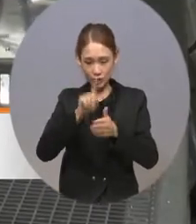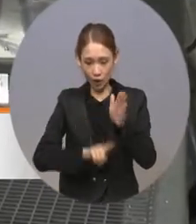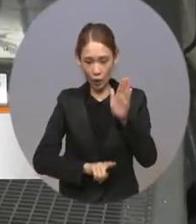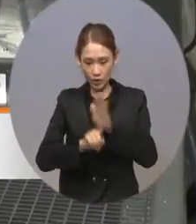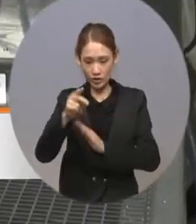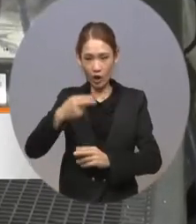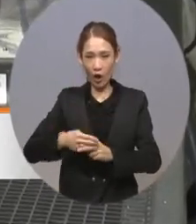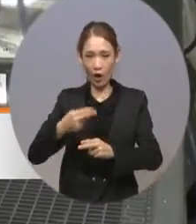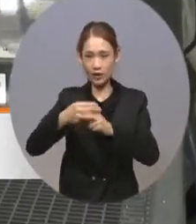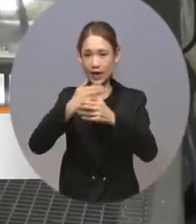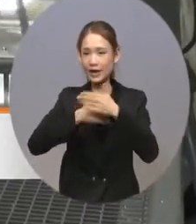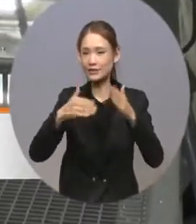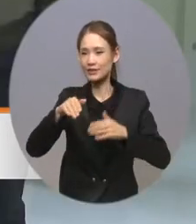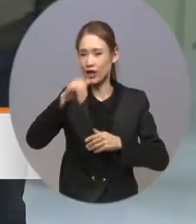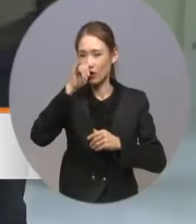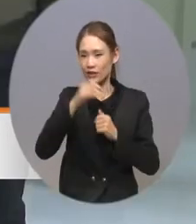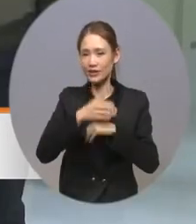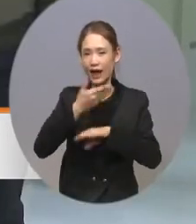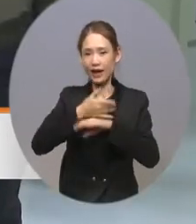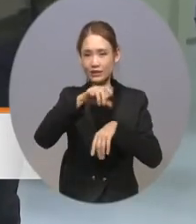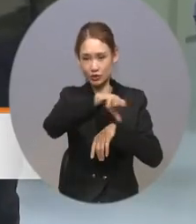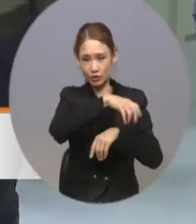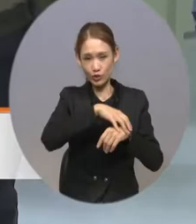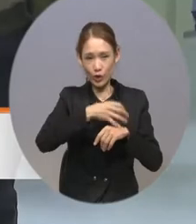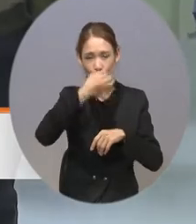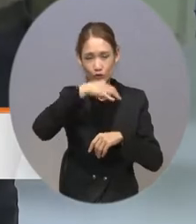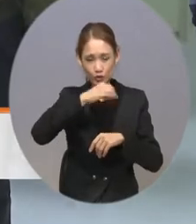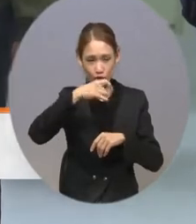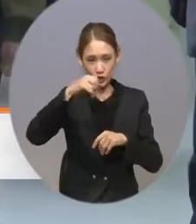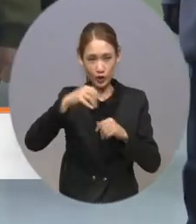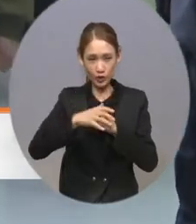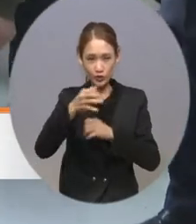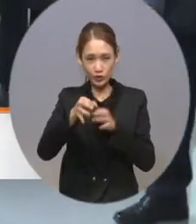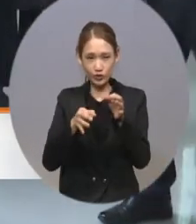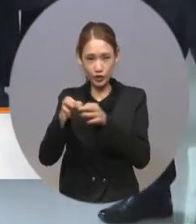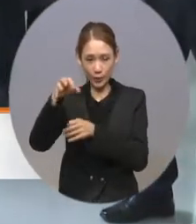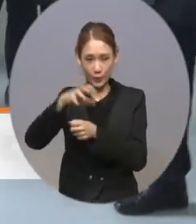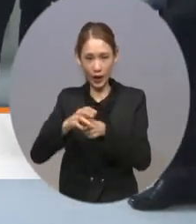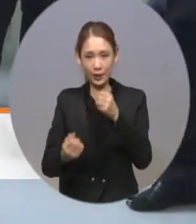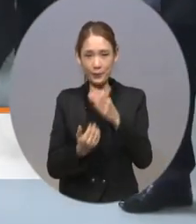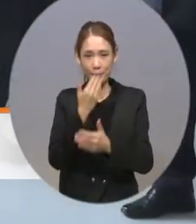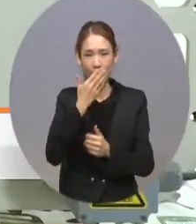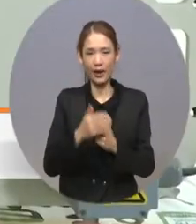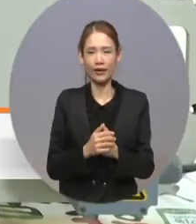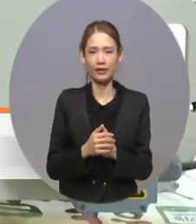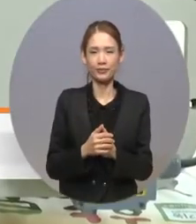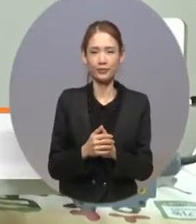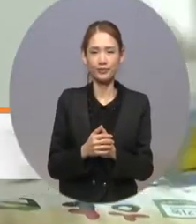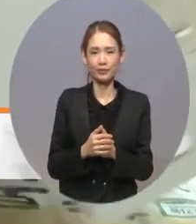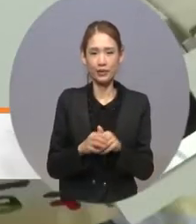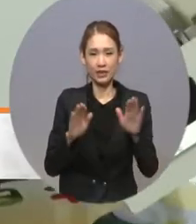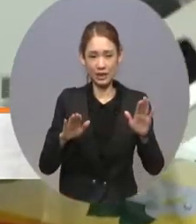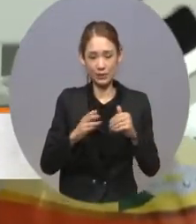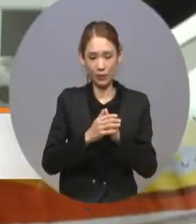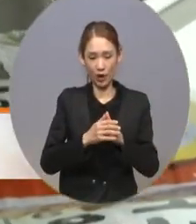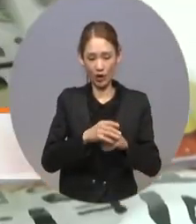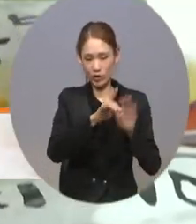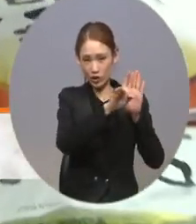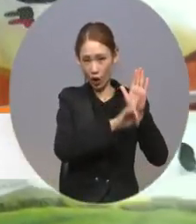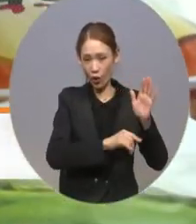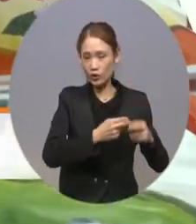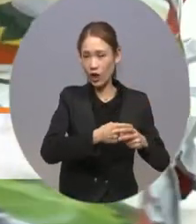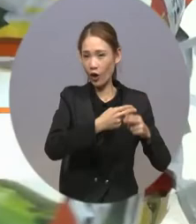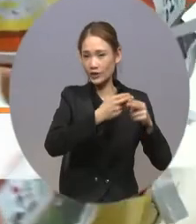마련돼 타지역에서 도정해온 유기농 쌀을 유통할 수 있는 기반이 갖춰지게 됐습니다. 이번 저온